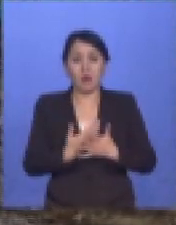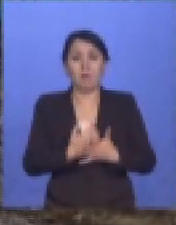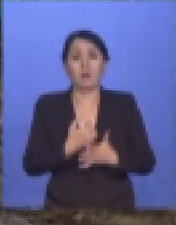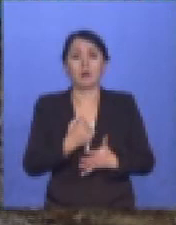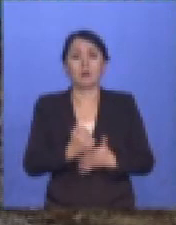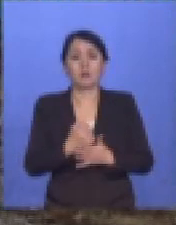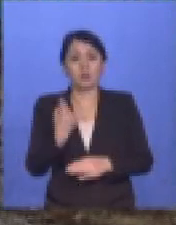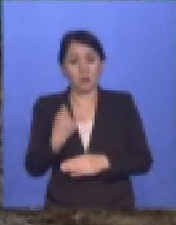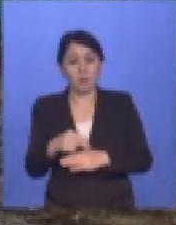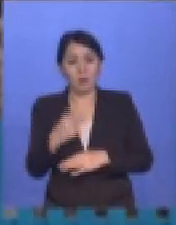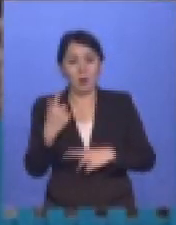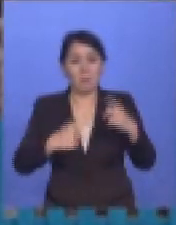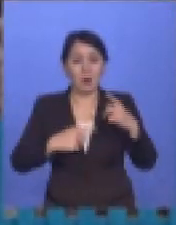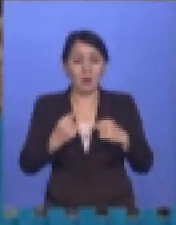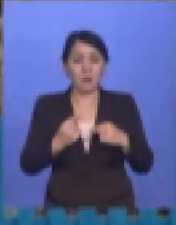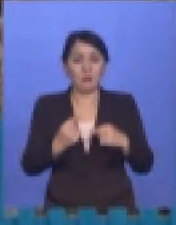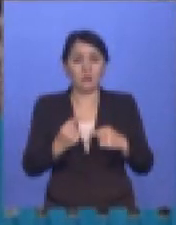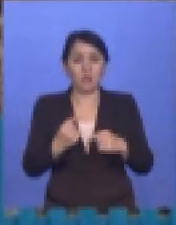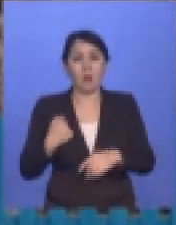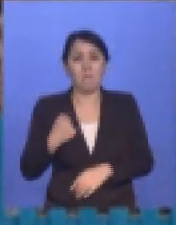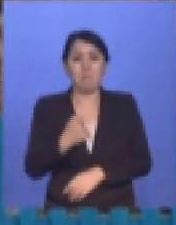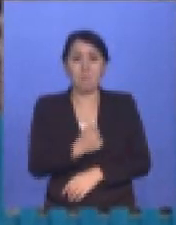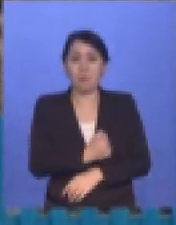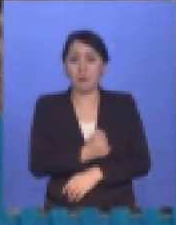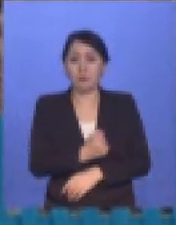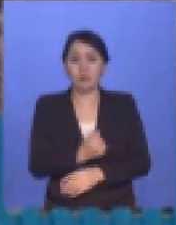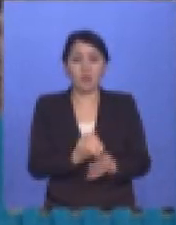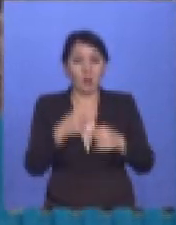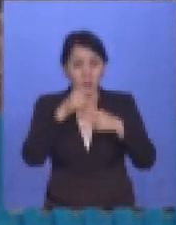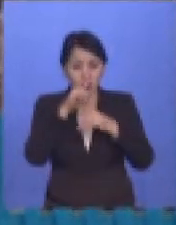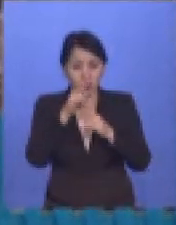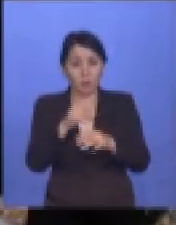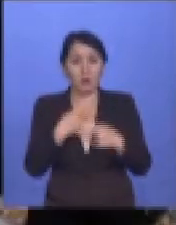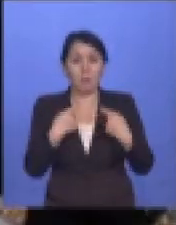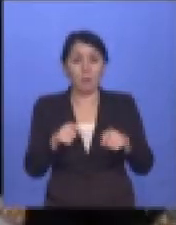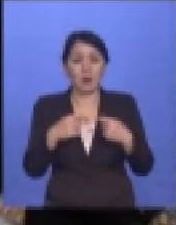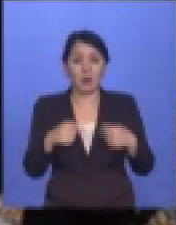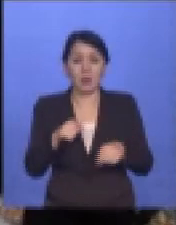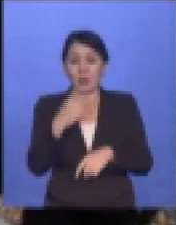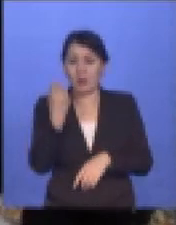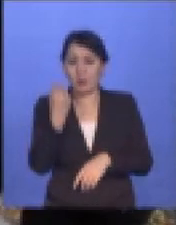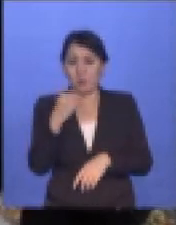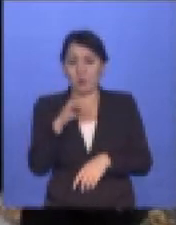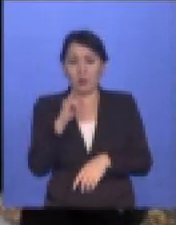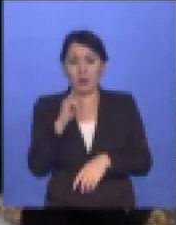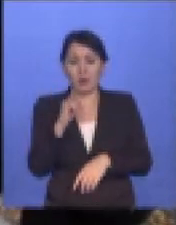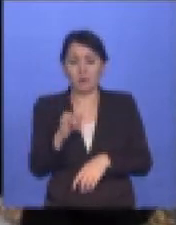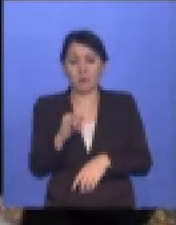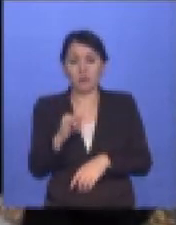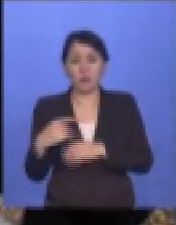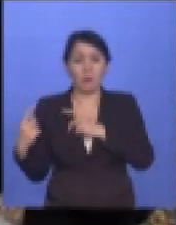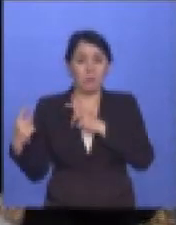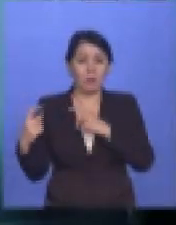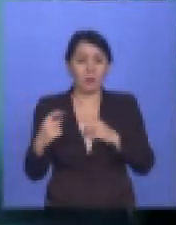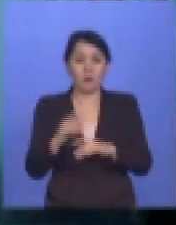күнделікті сатылатын сүт. Алайда бірнеше аптадан бері кіріс жоқ. Шикізат қабылдаушылар сапаның нашарлығын алға тартып, әр үйге